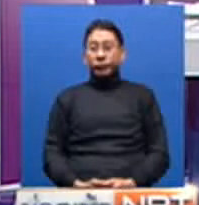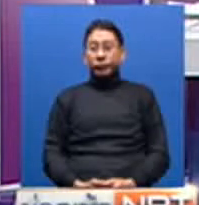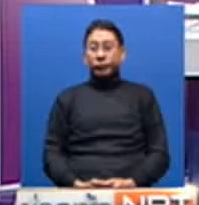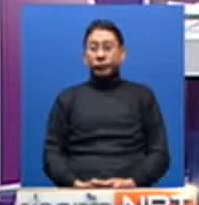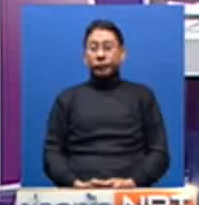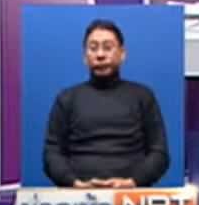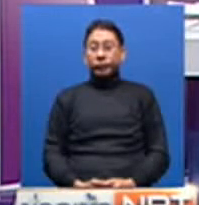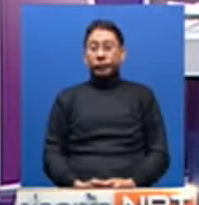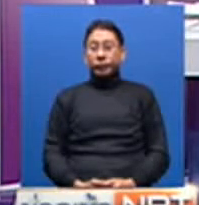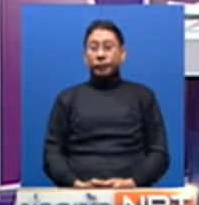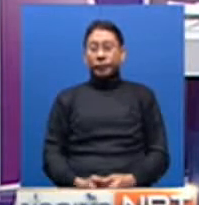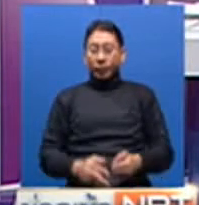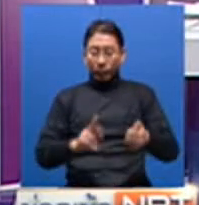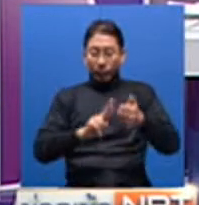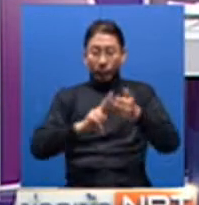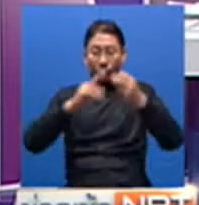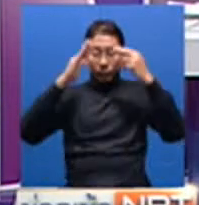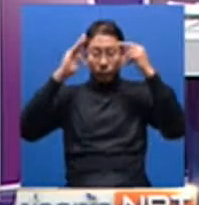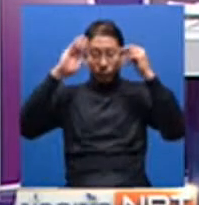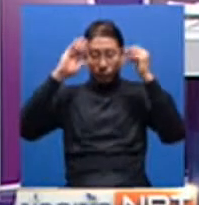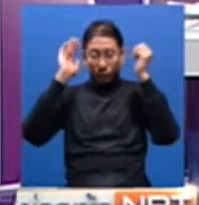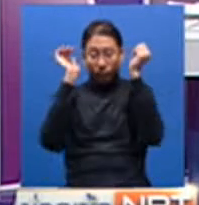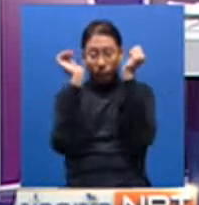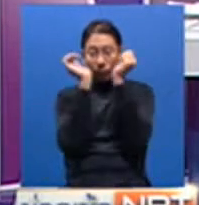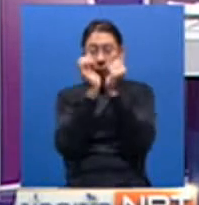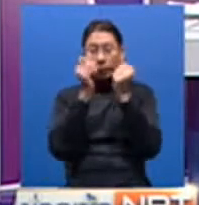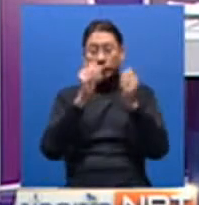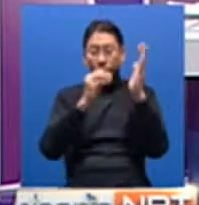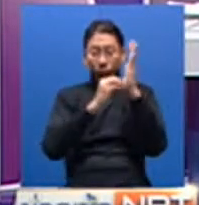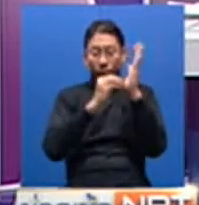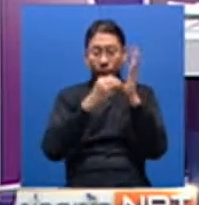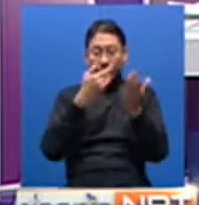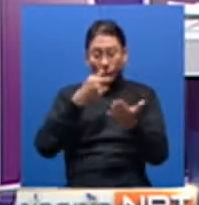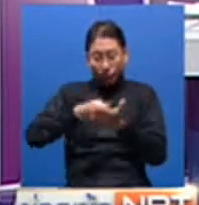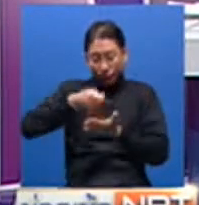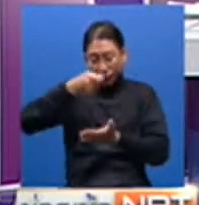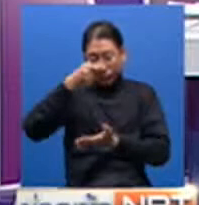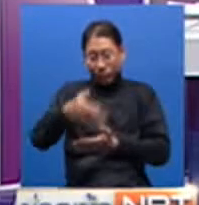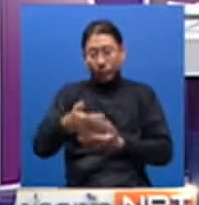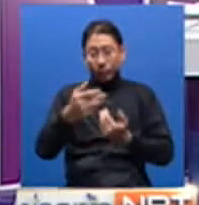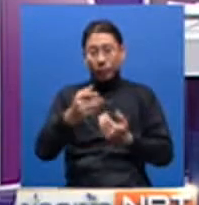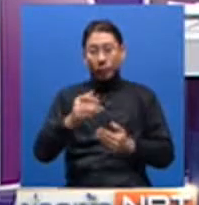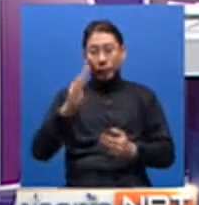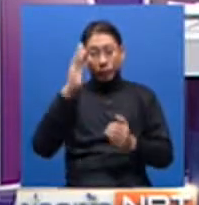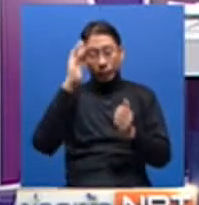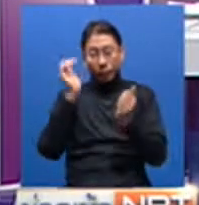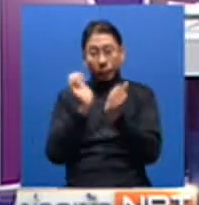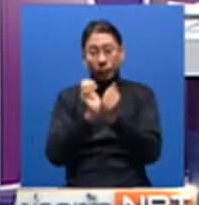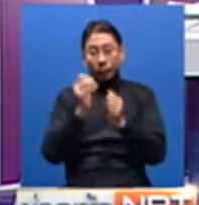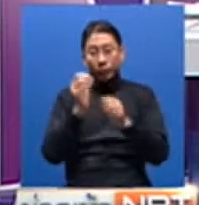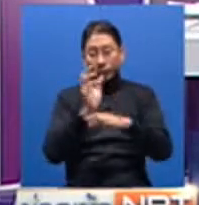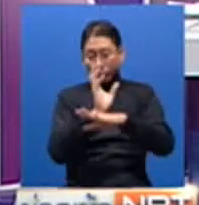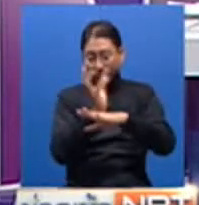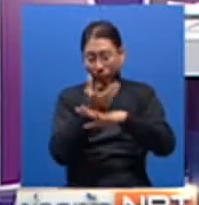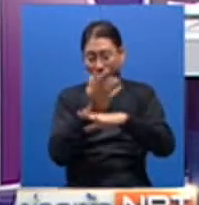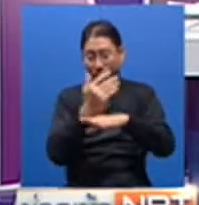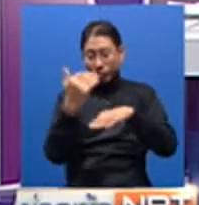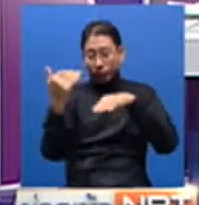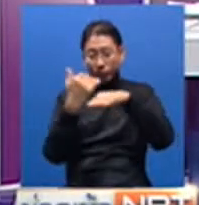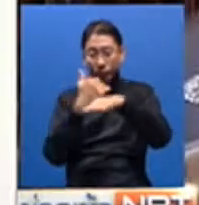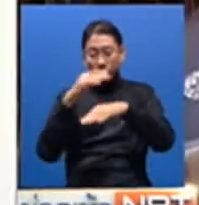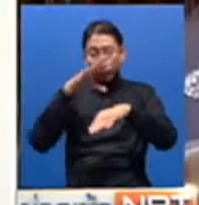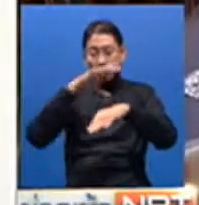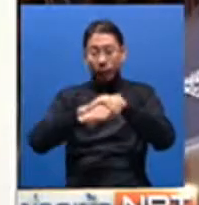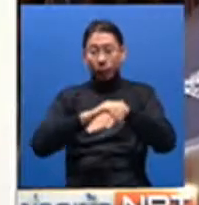2นิ้วค่ะรองผู้บัญชาการตำรวจนครบาลนะคะประกาศให้เงินรางวัลนำจับกับตำรวจจราจรค่ะที่สามารถ